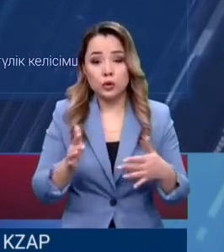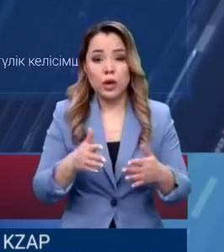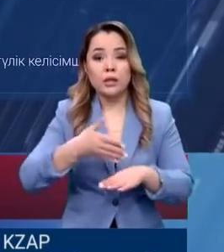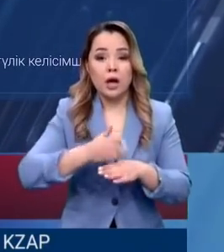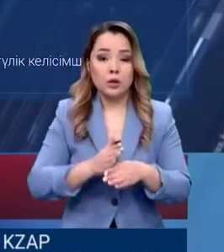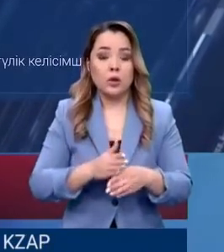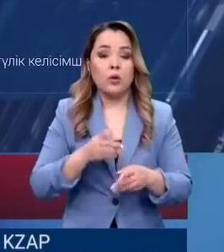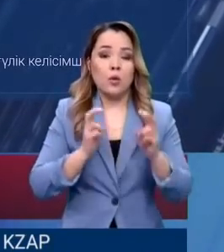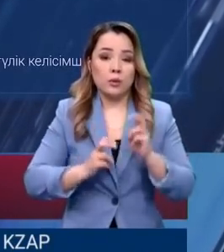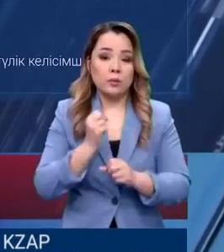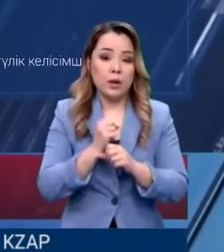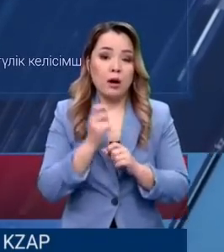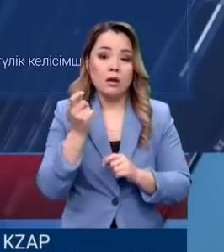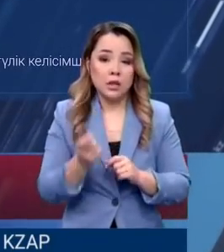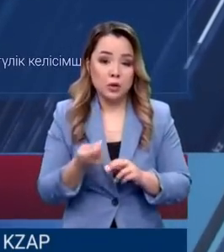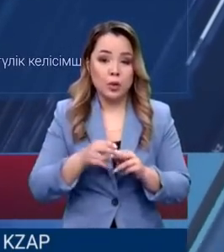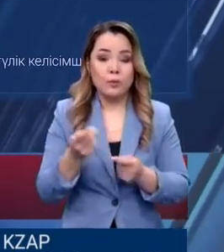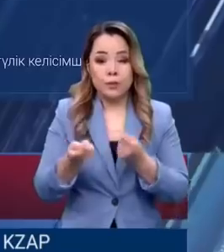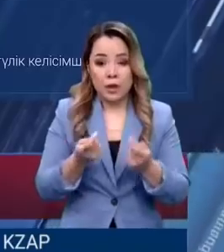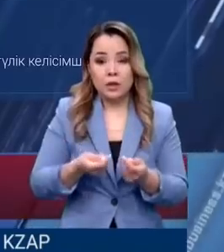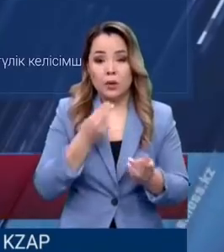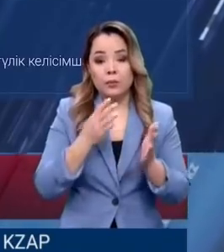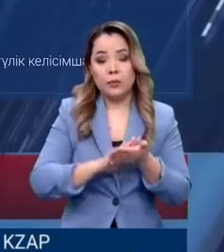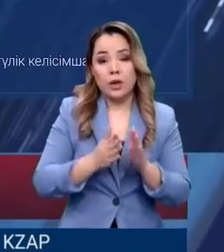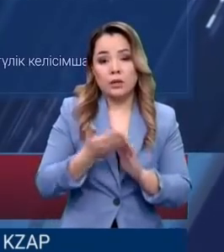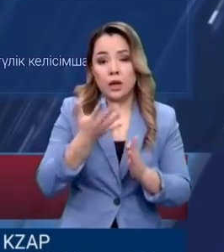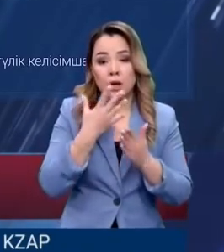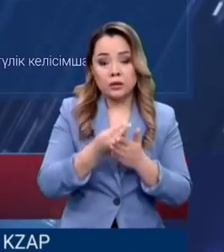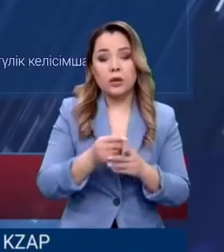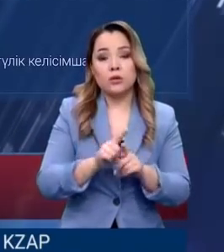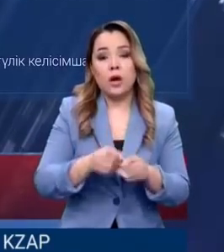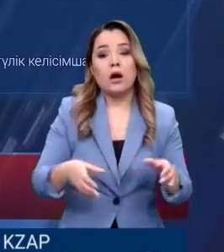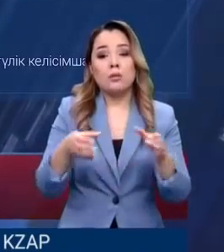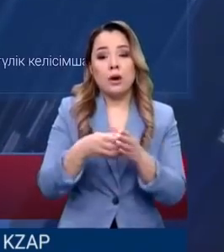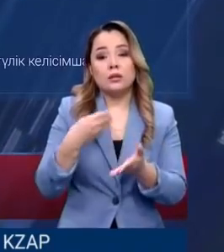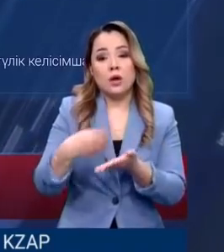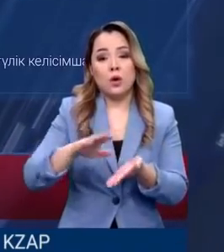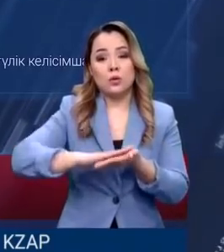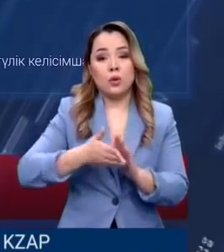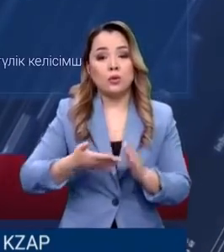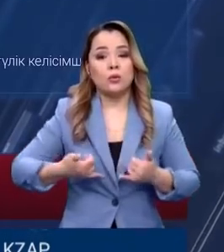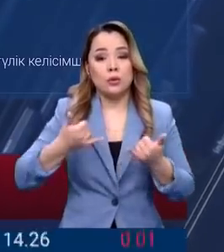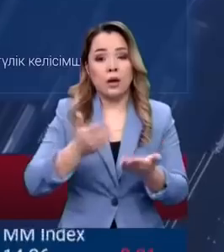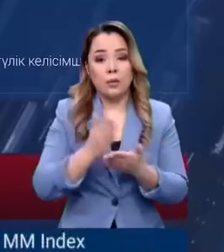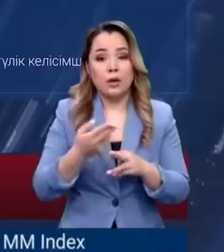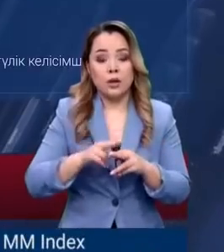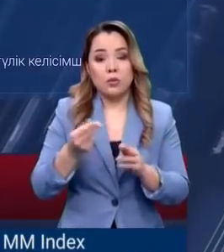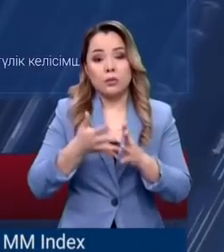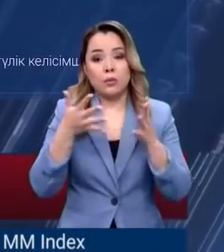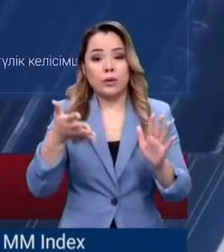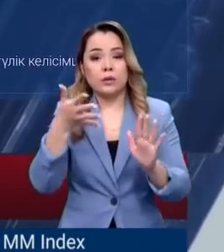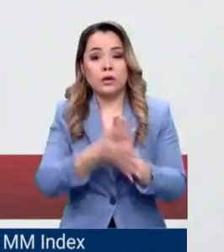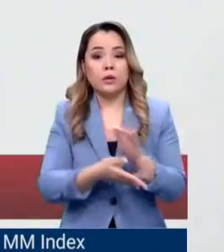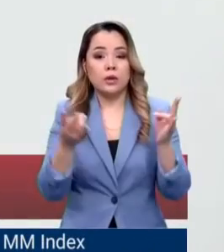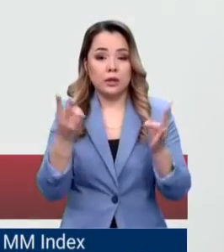нан өнімін арзандату үшін бидайды азық-түлік келісім шарт корпорациясы арқылы алуды ұсынуда. Алайда бұған қыруар қаржы